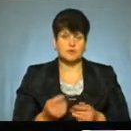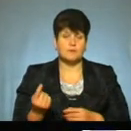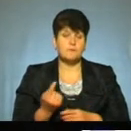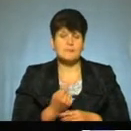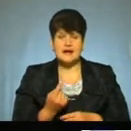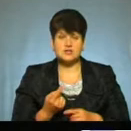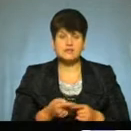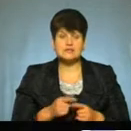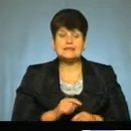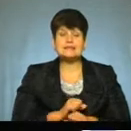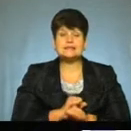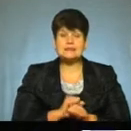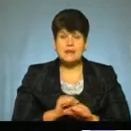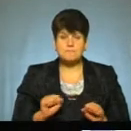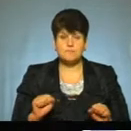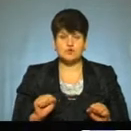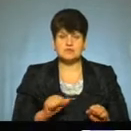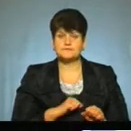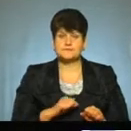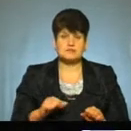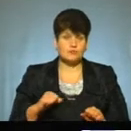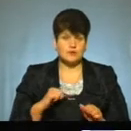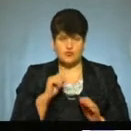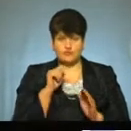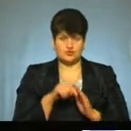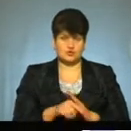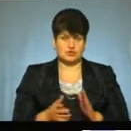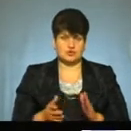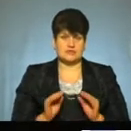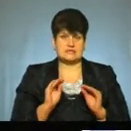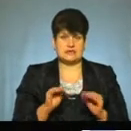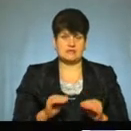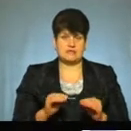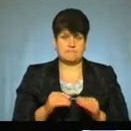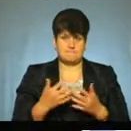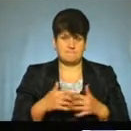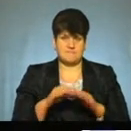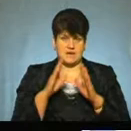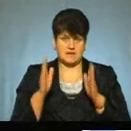це не можна самовільно втручатися, тобто встановлювати прилади. Інша,